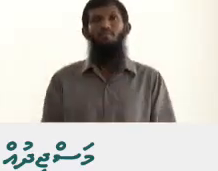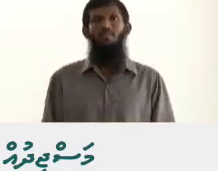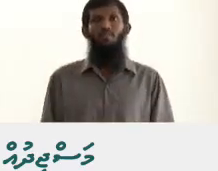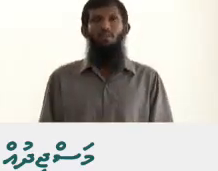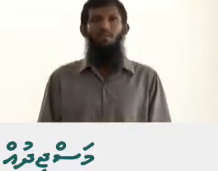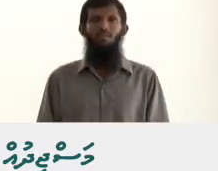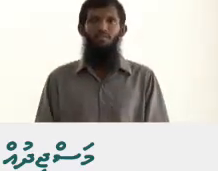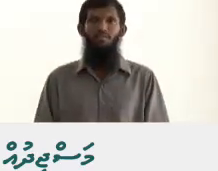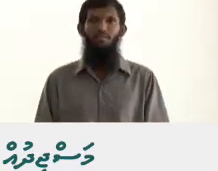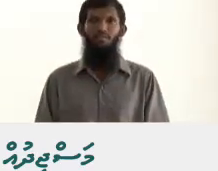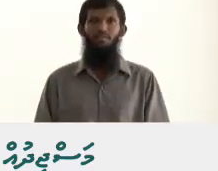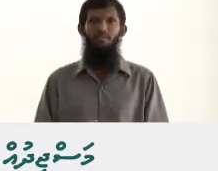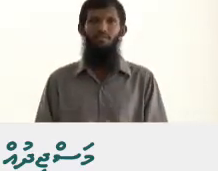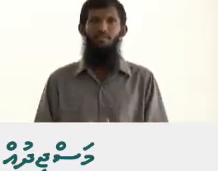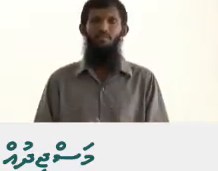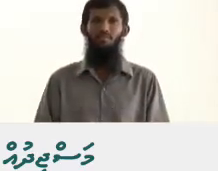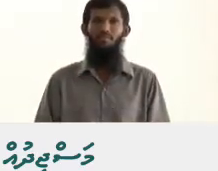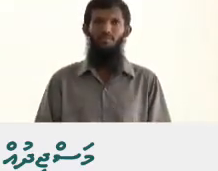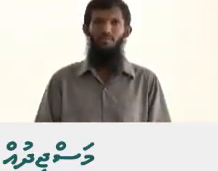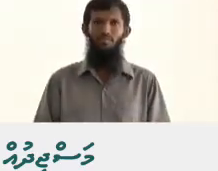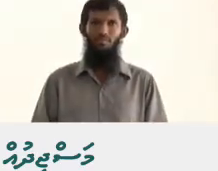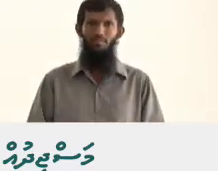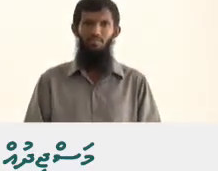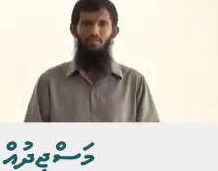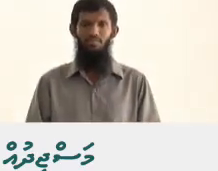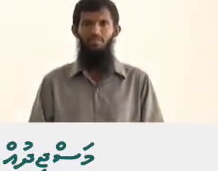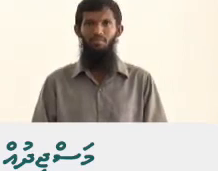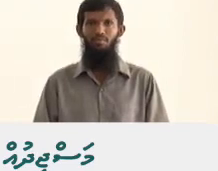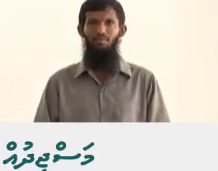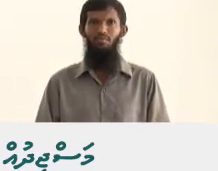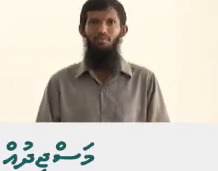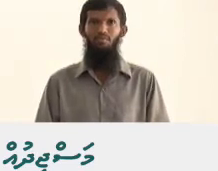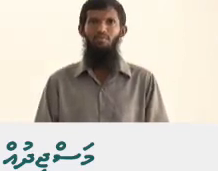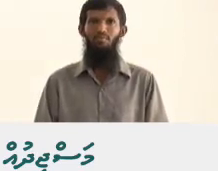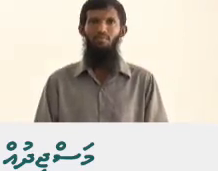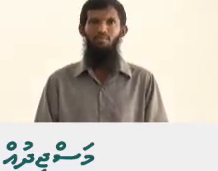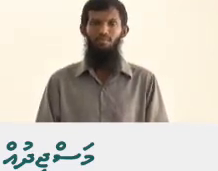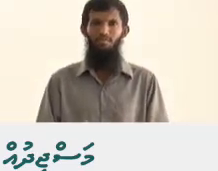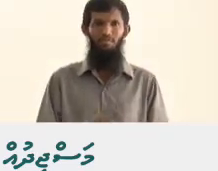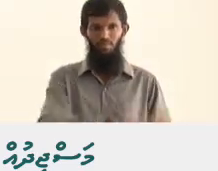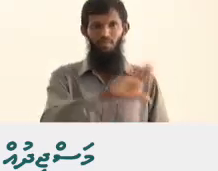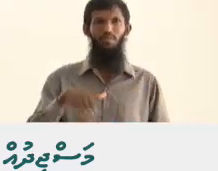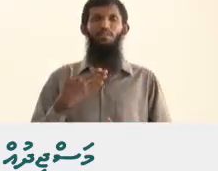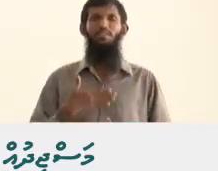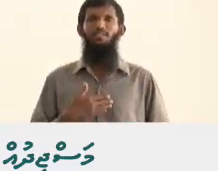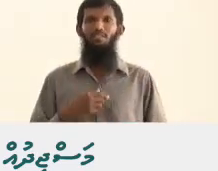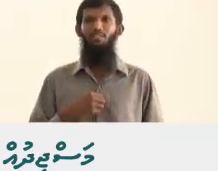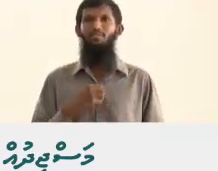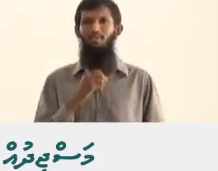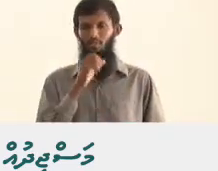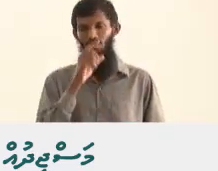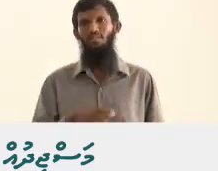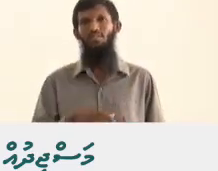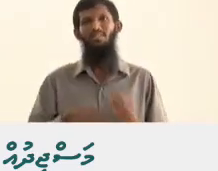fahudannash muslimahun arahushi main allah wa taqwa verumang aluganuga amilla nafsashay tiyem